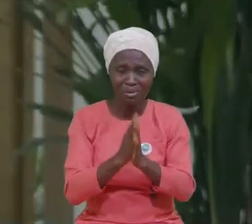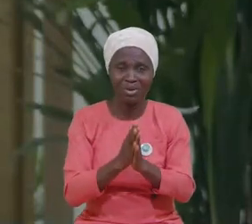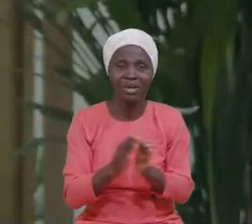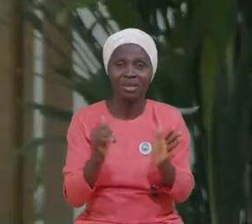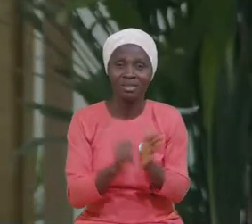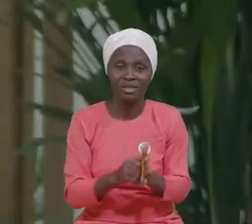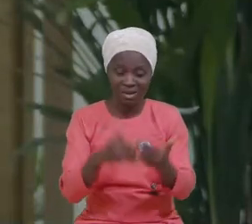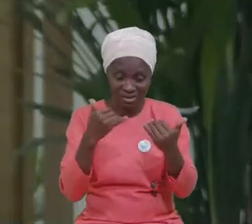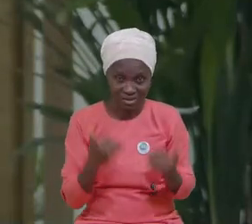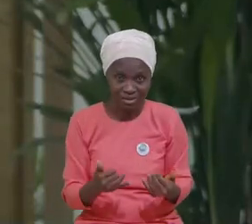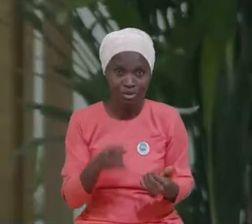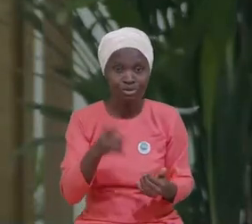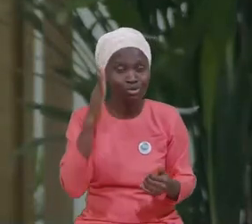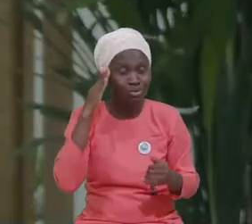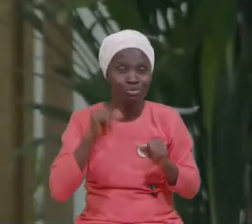Que veux-tu?